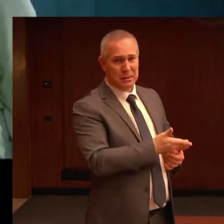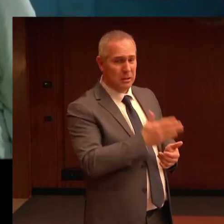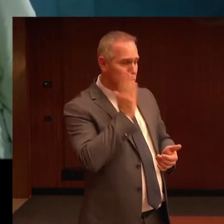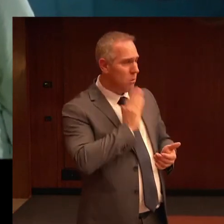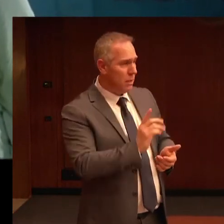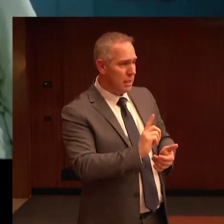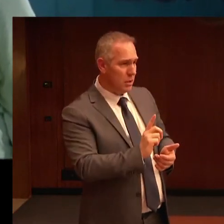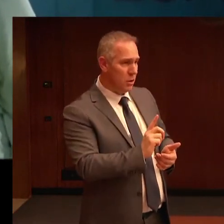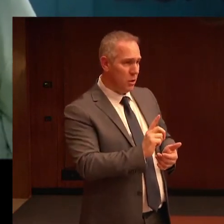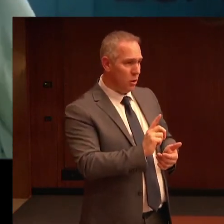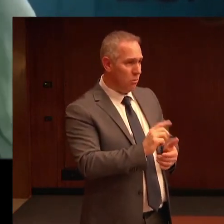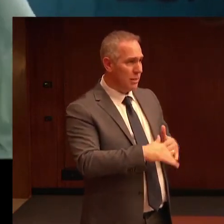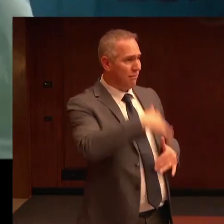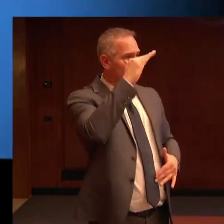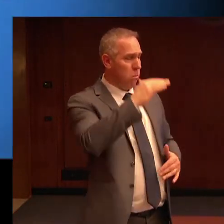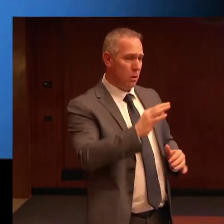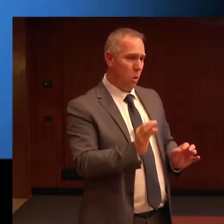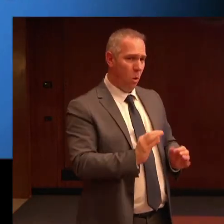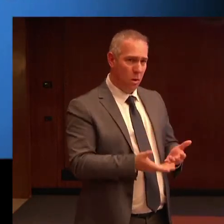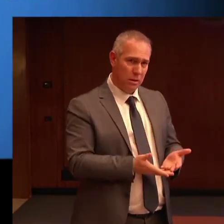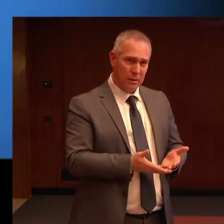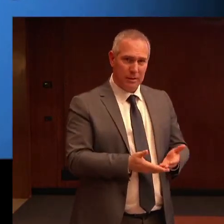ancora sviluppato.